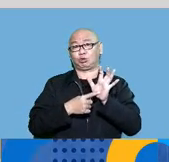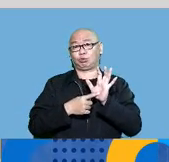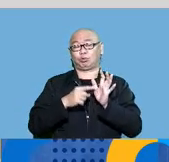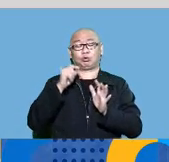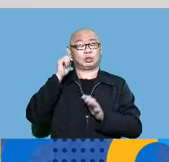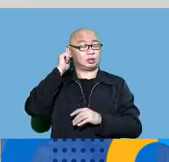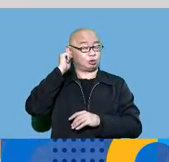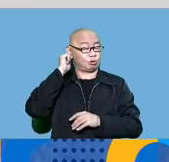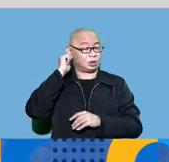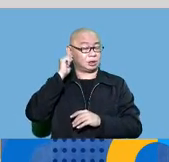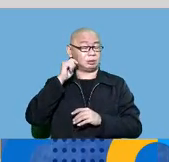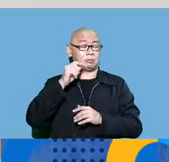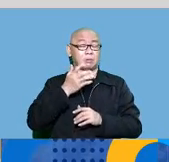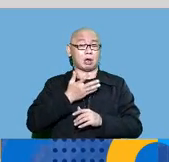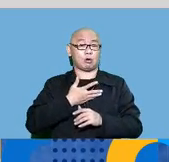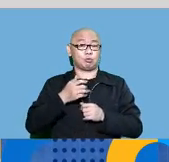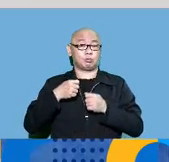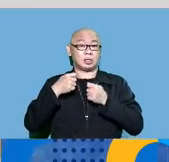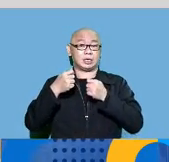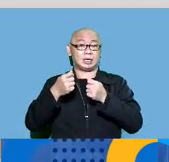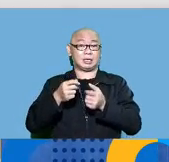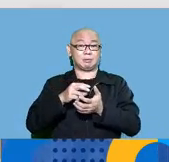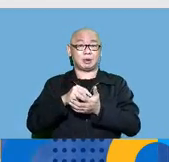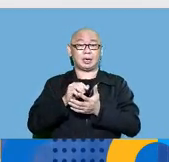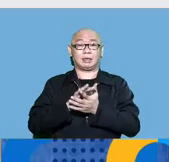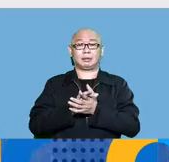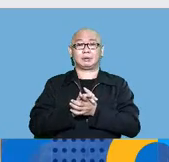mahasiswi mau membeli bahan